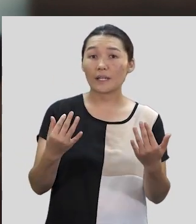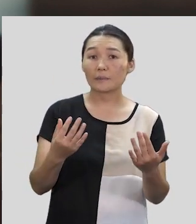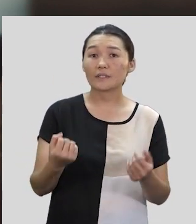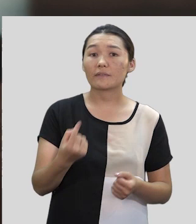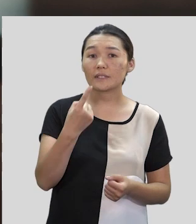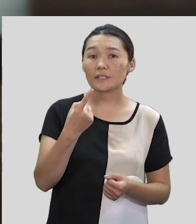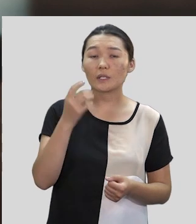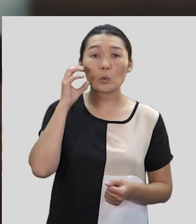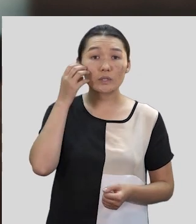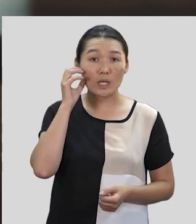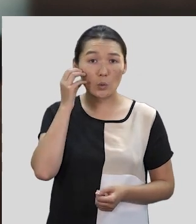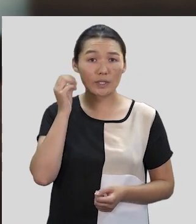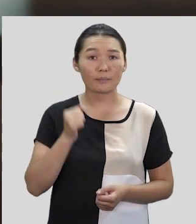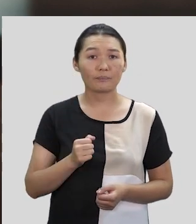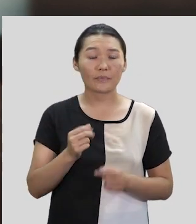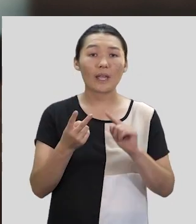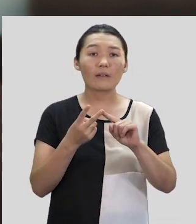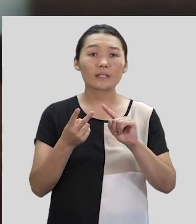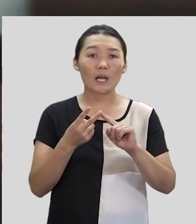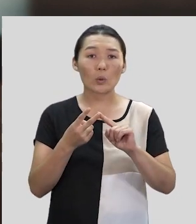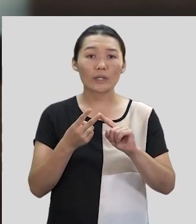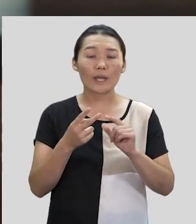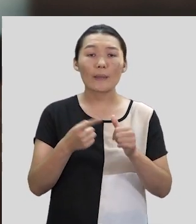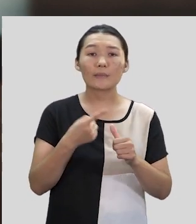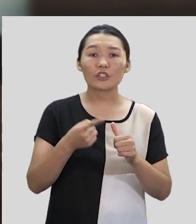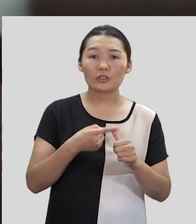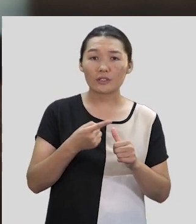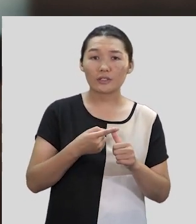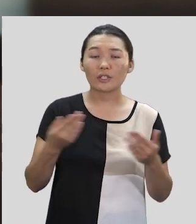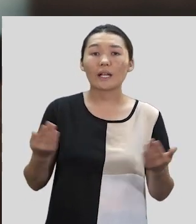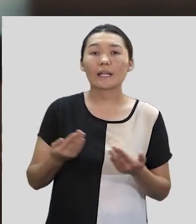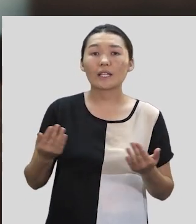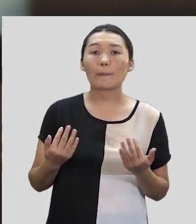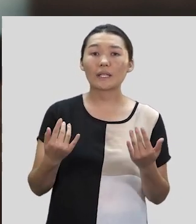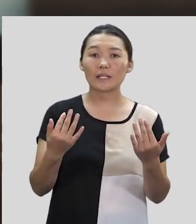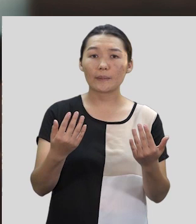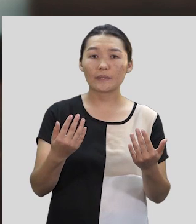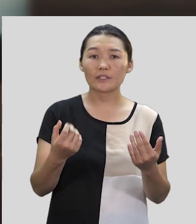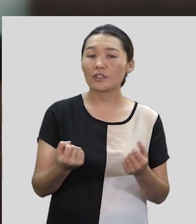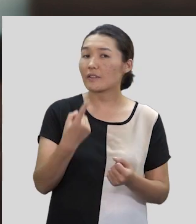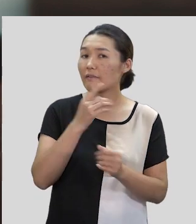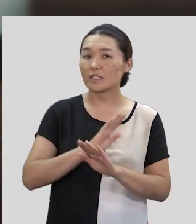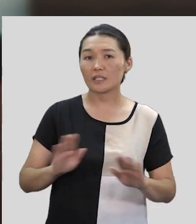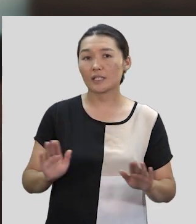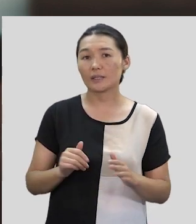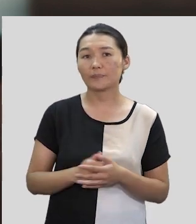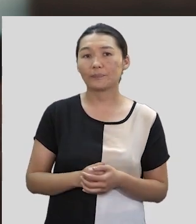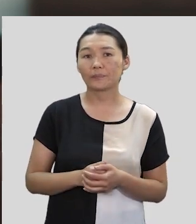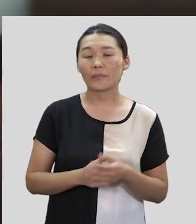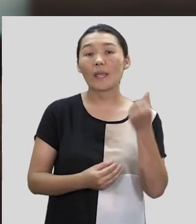старухи второе перечислите какие потребности не возникли и